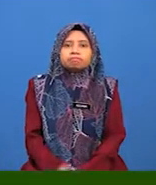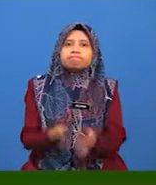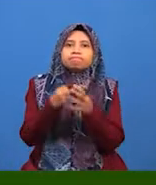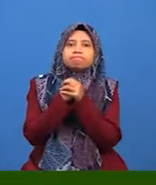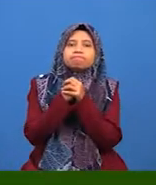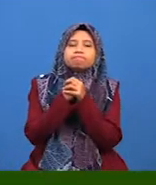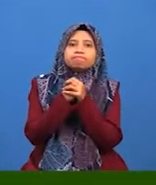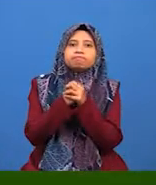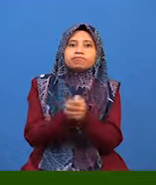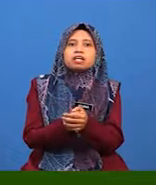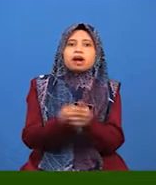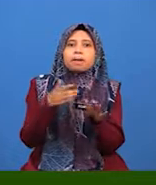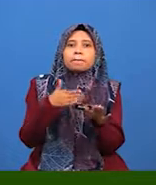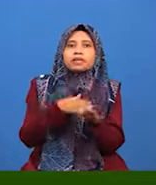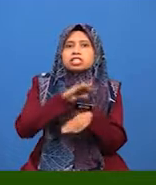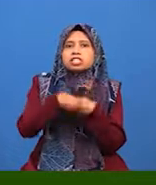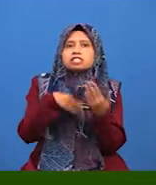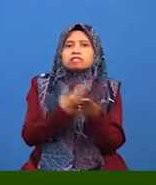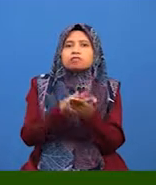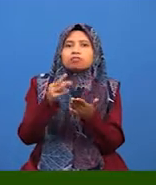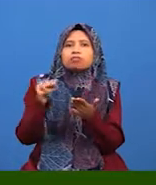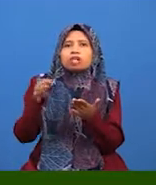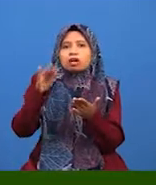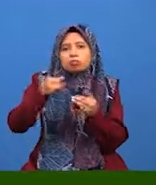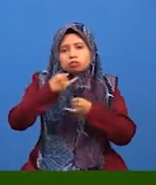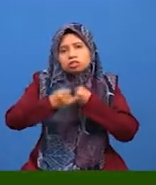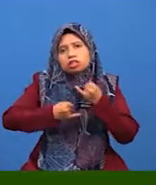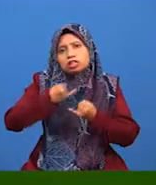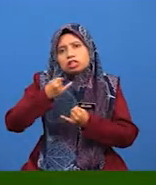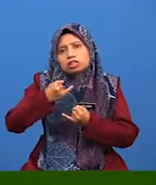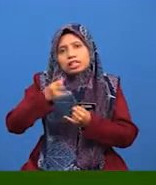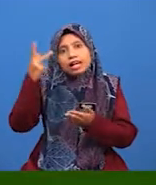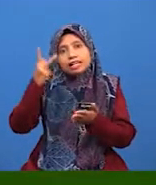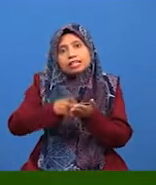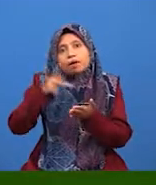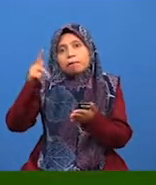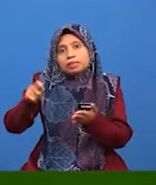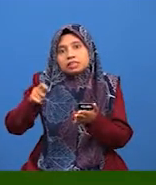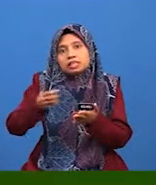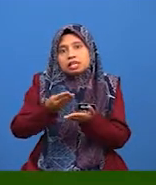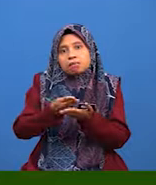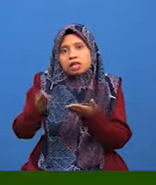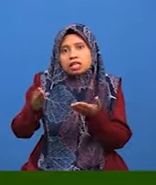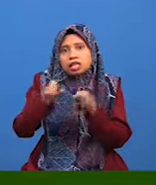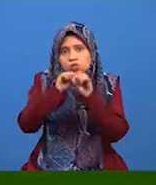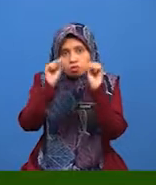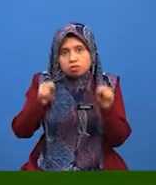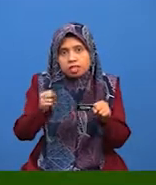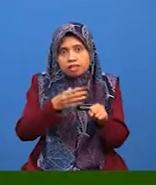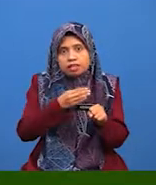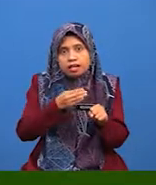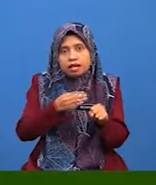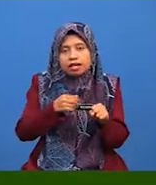Tahniah kepada semua murid yang berjaya mengenal pasti bahagian subjek dan